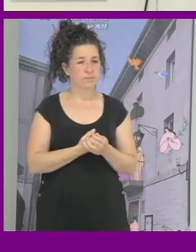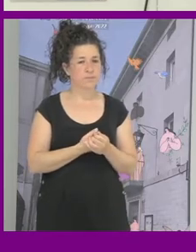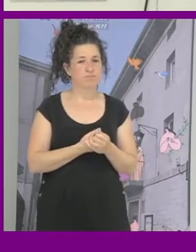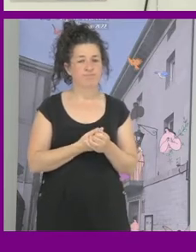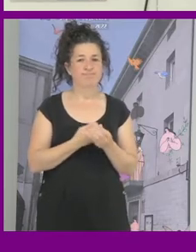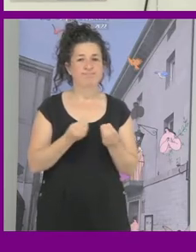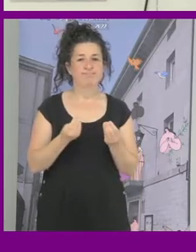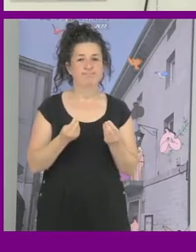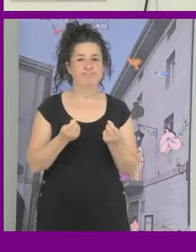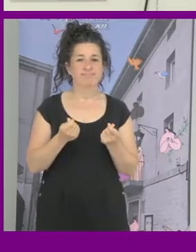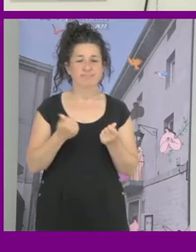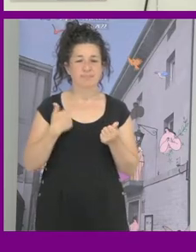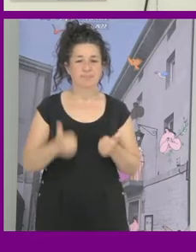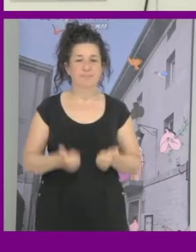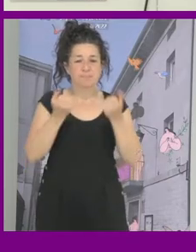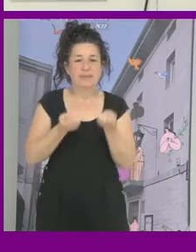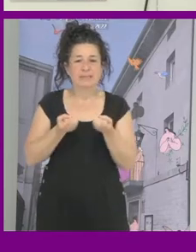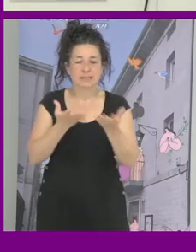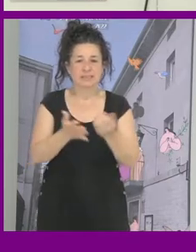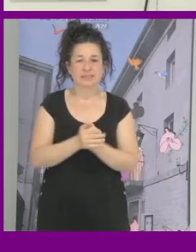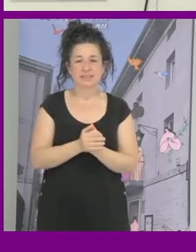Bueno, aipu gehiago. Zartako bat gara